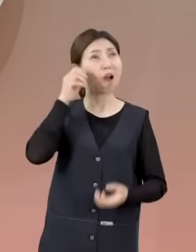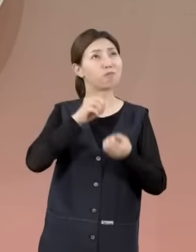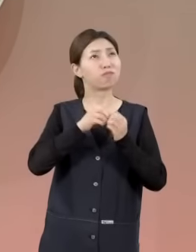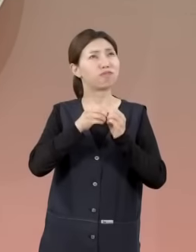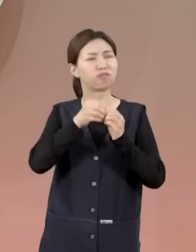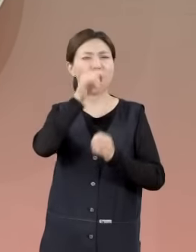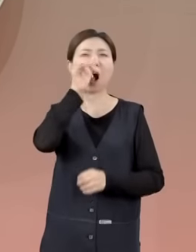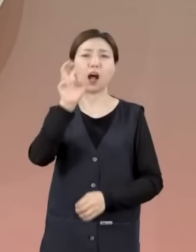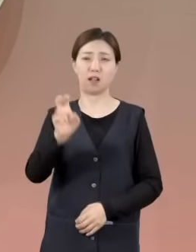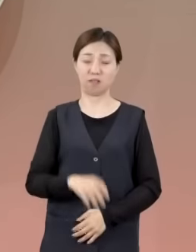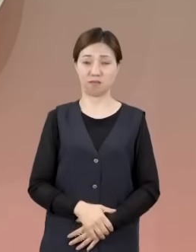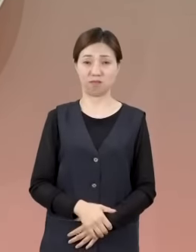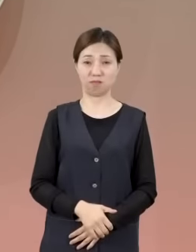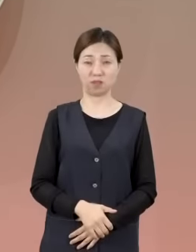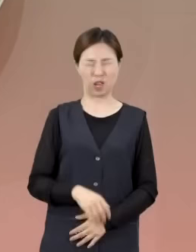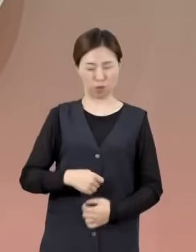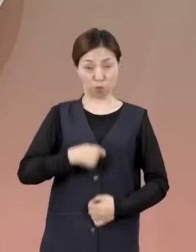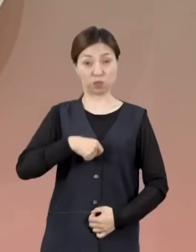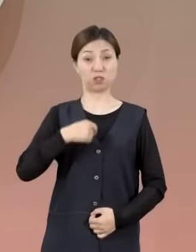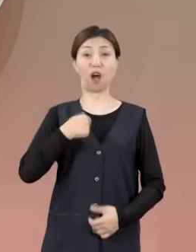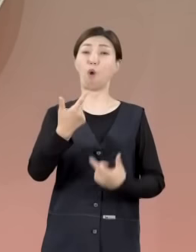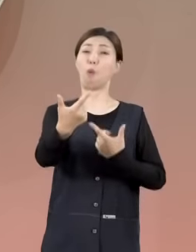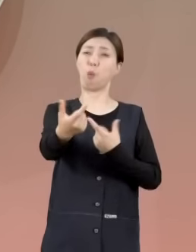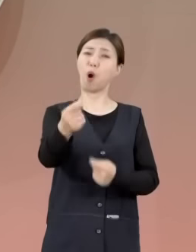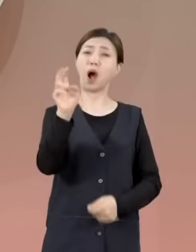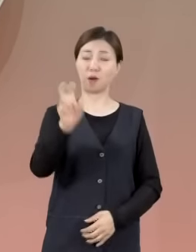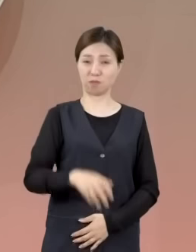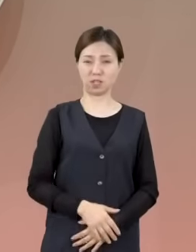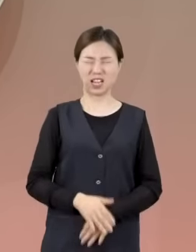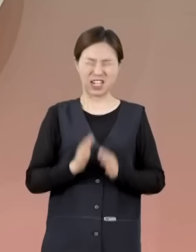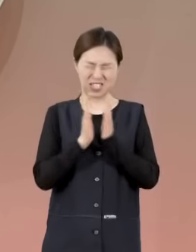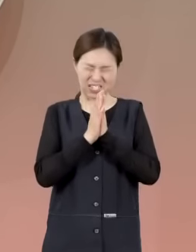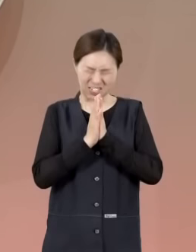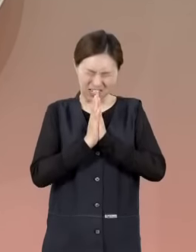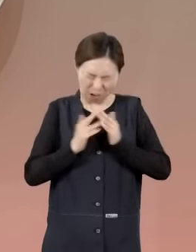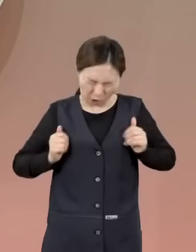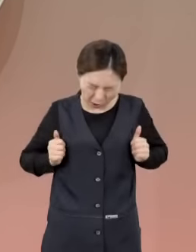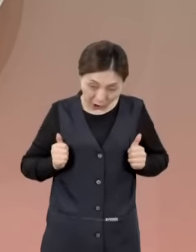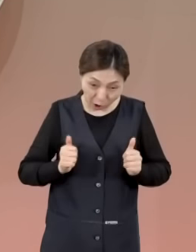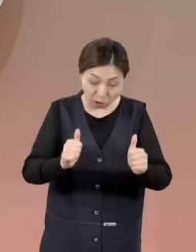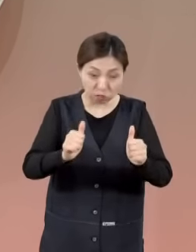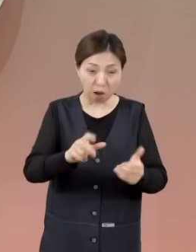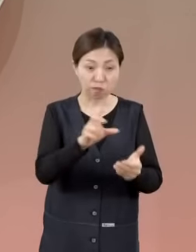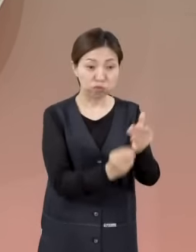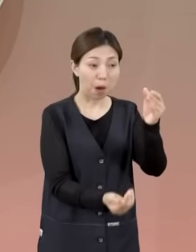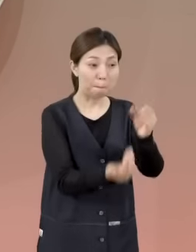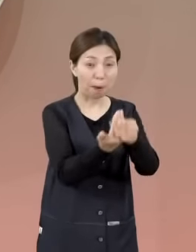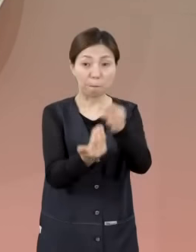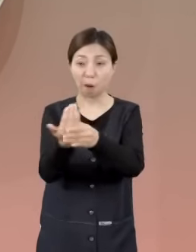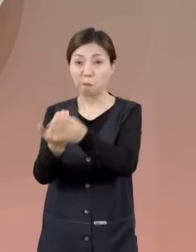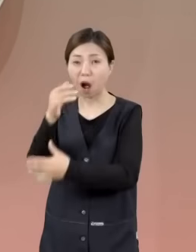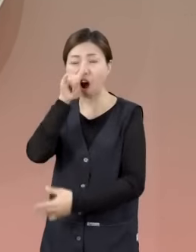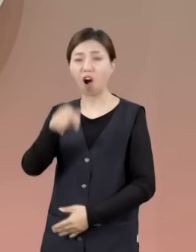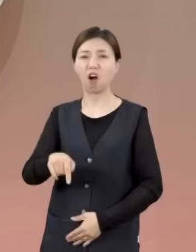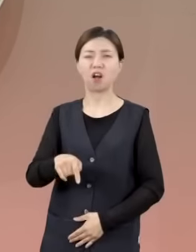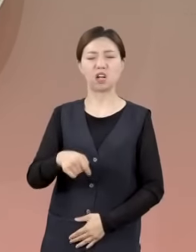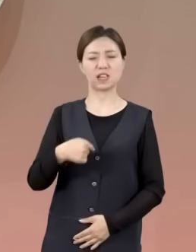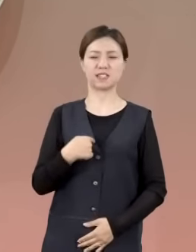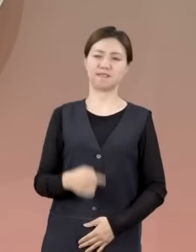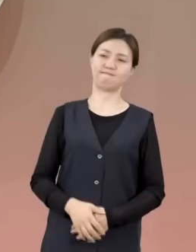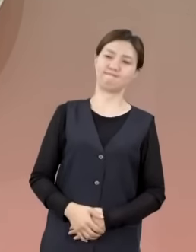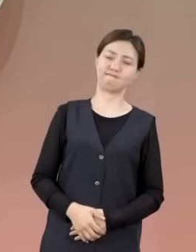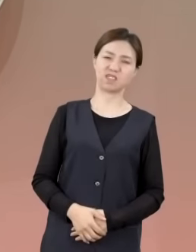수가 있습니다 아예 당연히 생길 수가 있죠 솔직히 말하면 저도 그럴 거 같아요 저도 기도 열심히